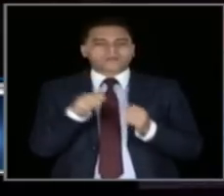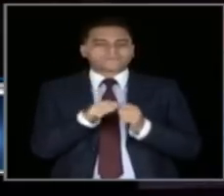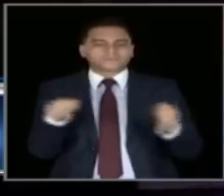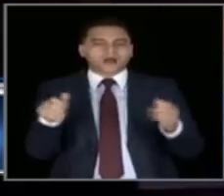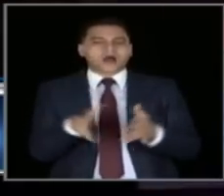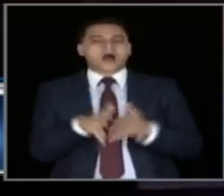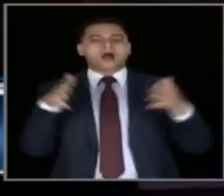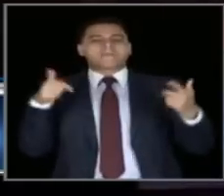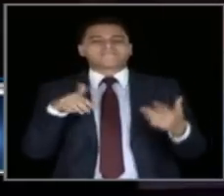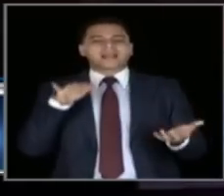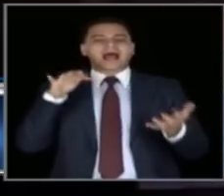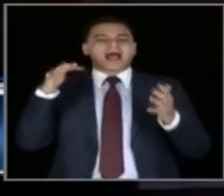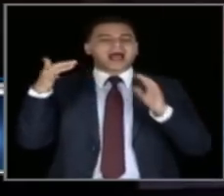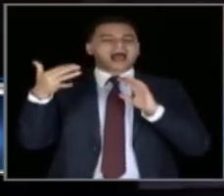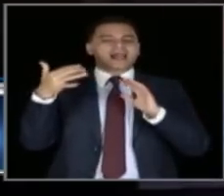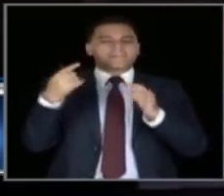المساحة؟